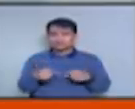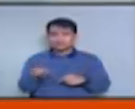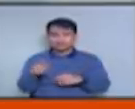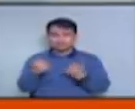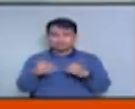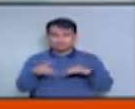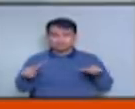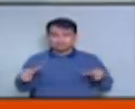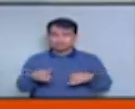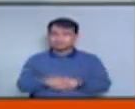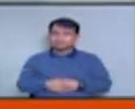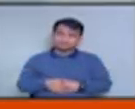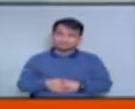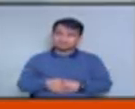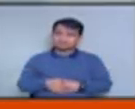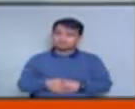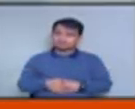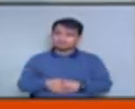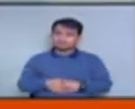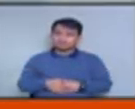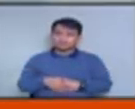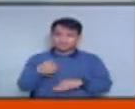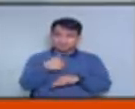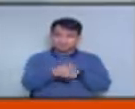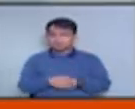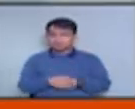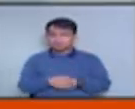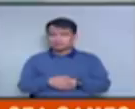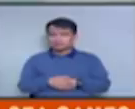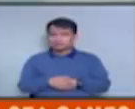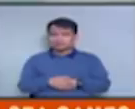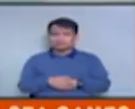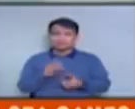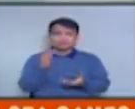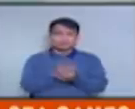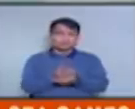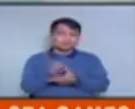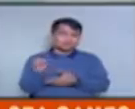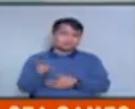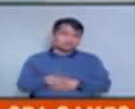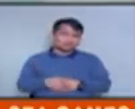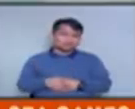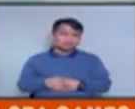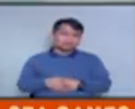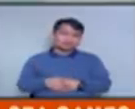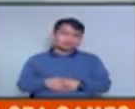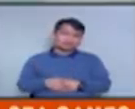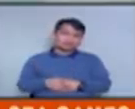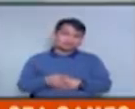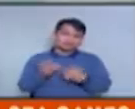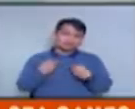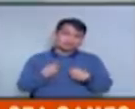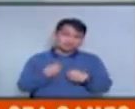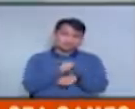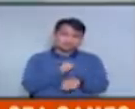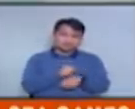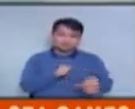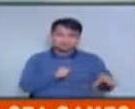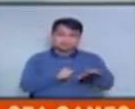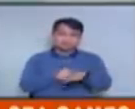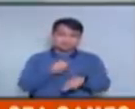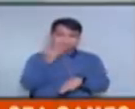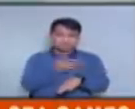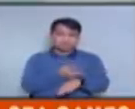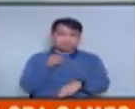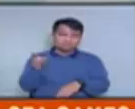nyo? Okay naman po sila, sir. Hindi na papadala po ng support si Mrs. Tinigil naman po niya. Ang sa akin lang po. Ako lang po gagapang sa mga anak. Ang gusto